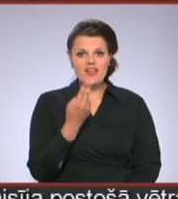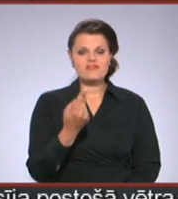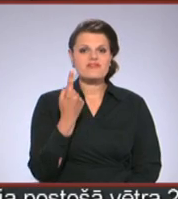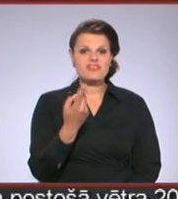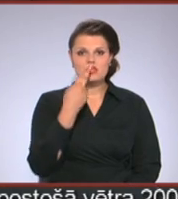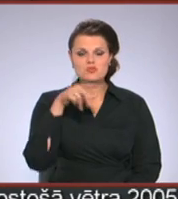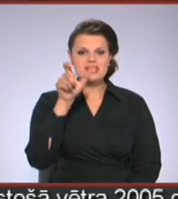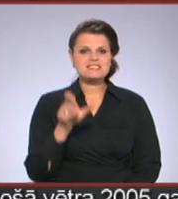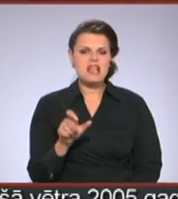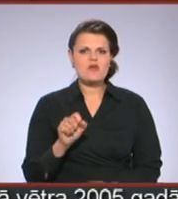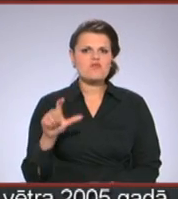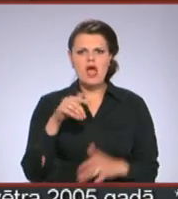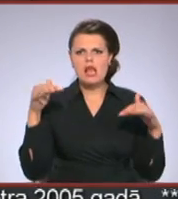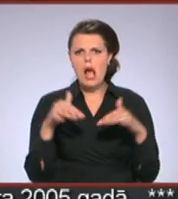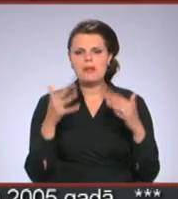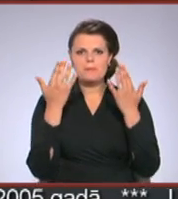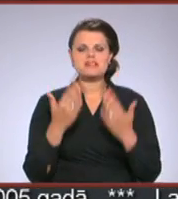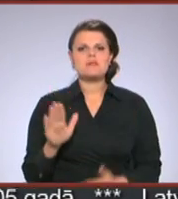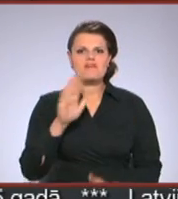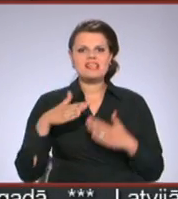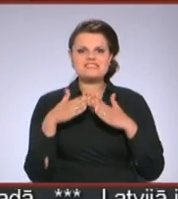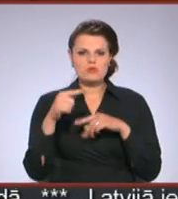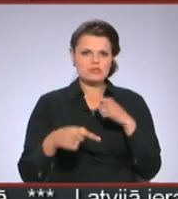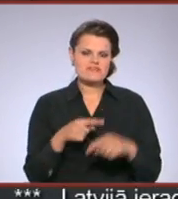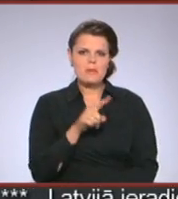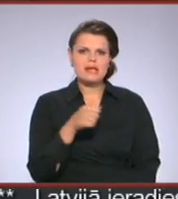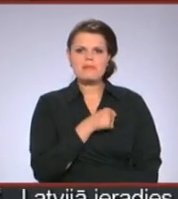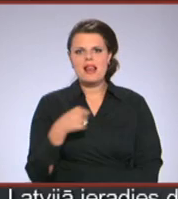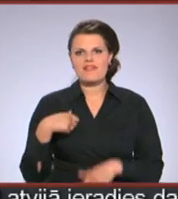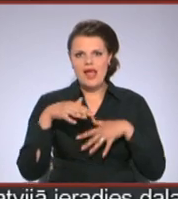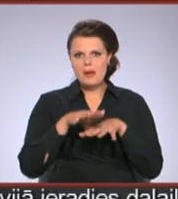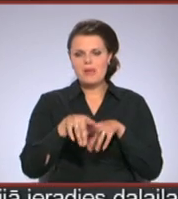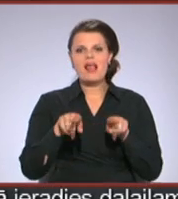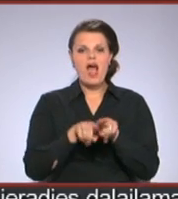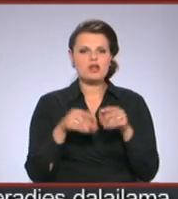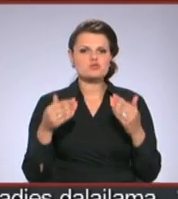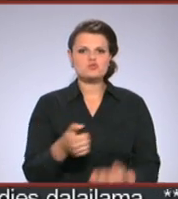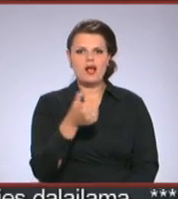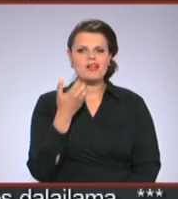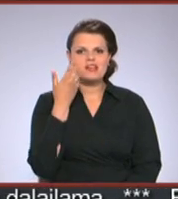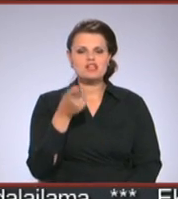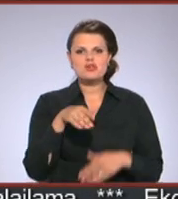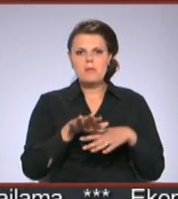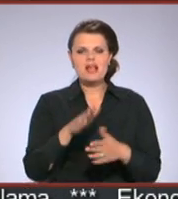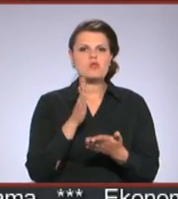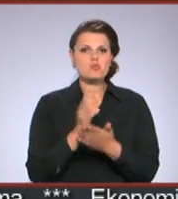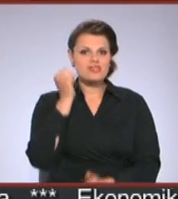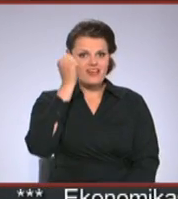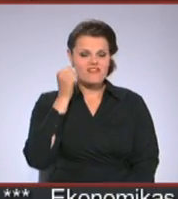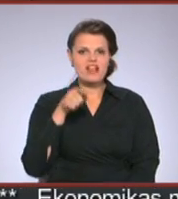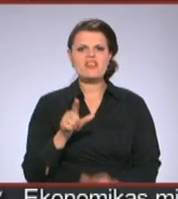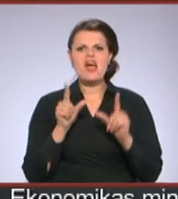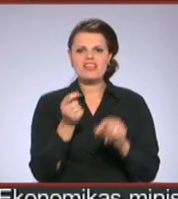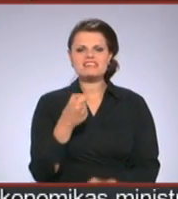Viens no cilvēku apmeklētākajiem pasākumiem valsts svētkos Allaži ir militārā parāde. Tā bija arī šogad, kad šī parāde notika Valmierā. Tajā devās